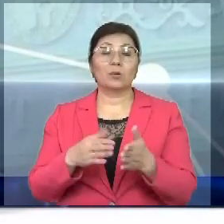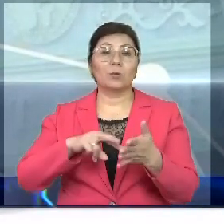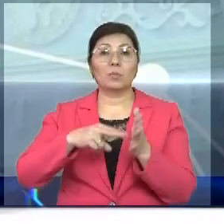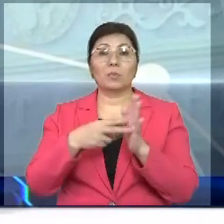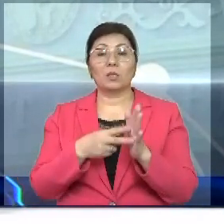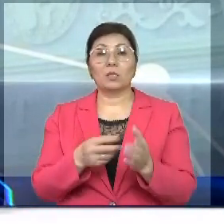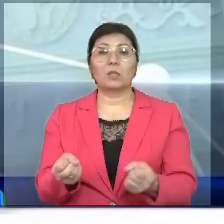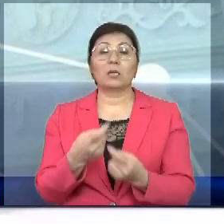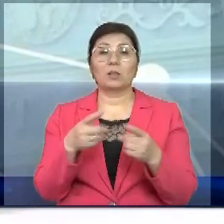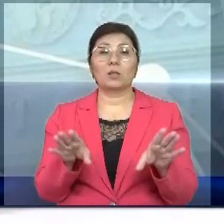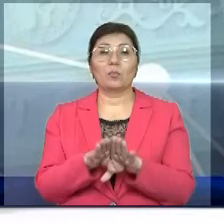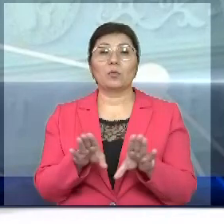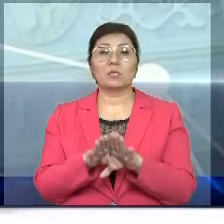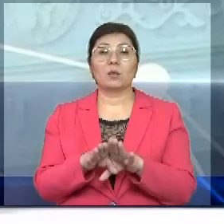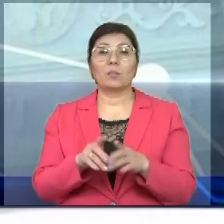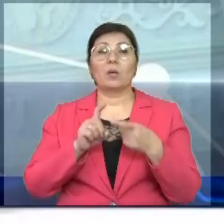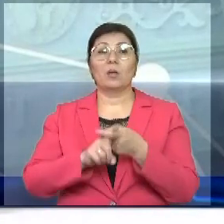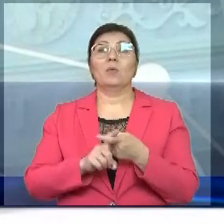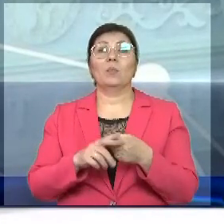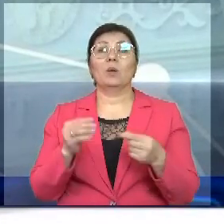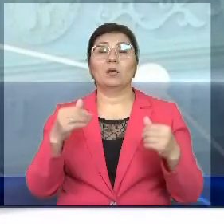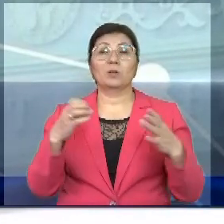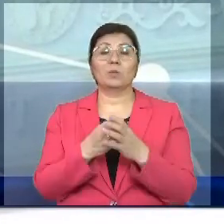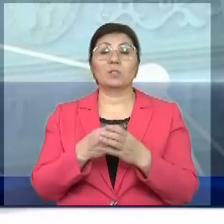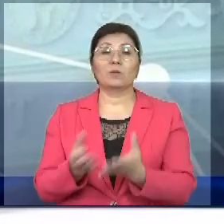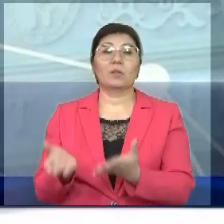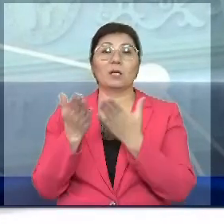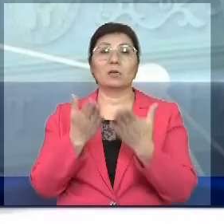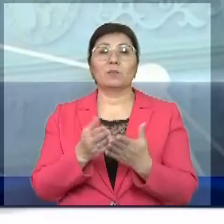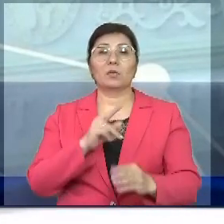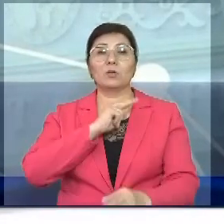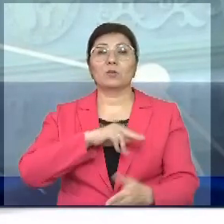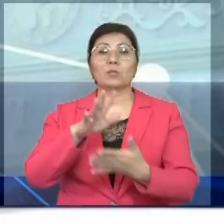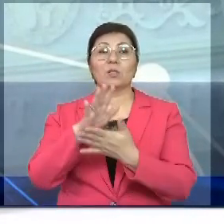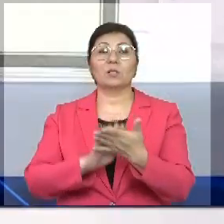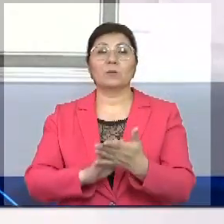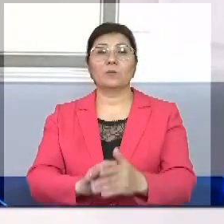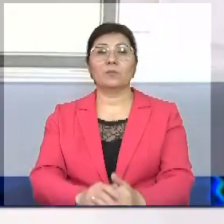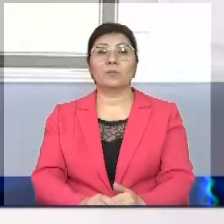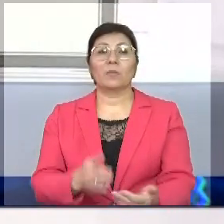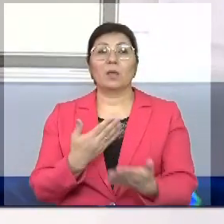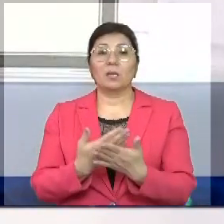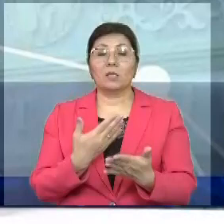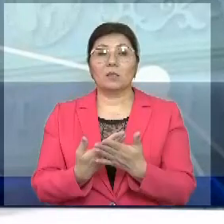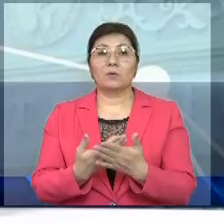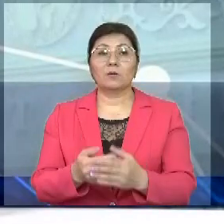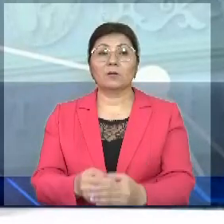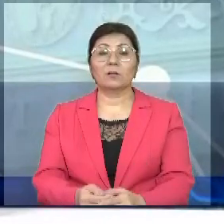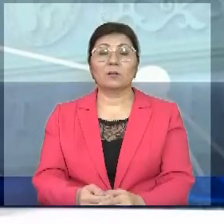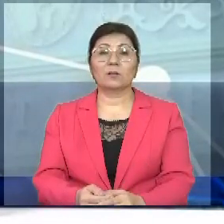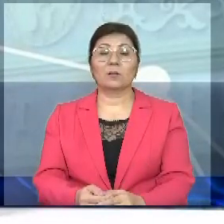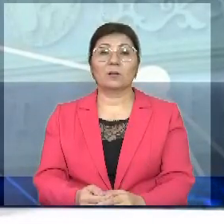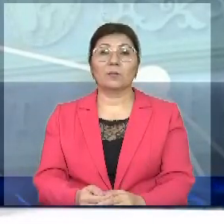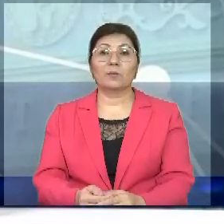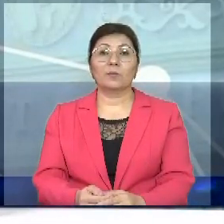анықтадық. Сол жол картасы бойынша инвесторларды тарту арқылы жұмыстарды жалғастырып жатырмыз. Егер де